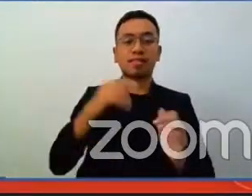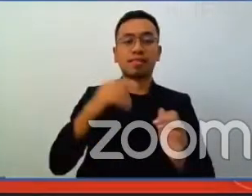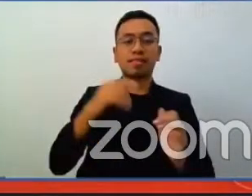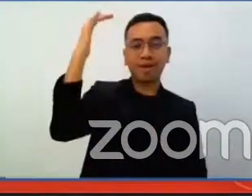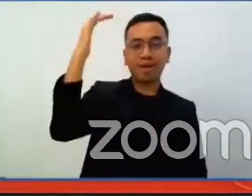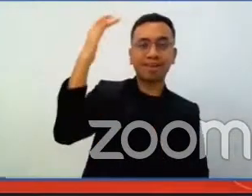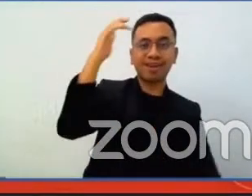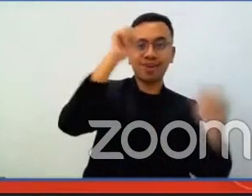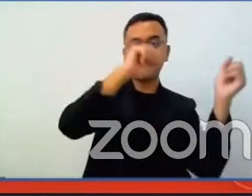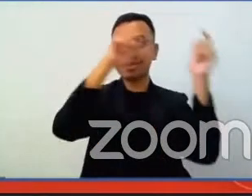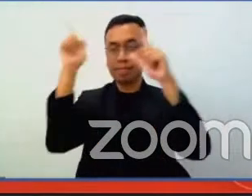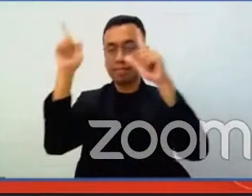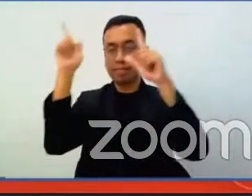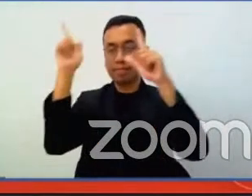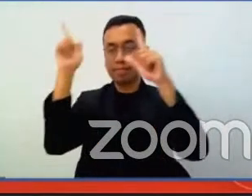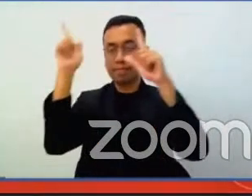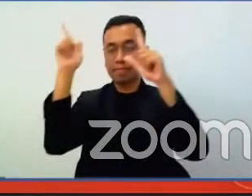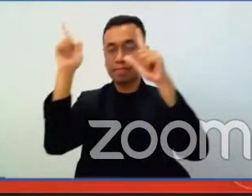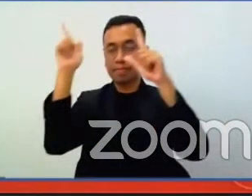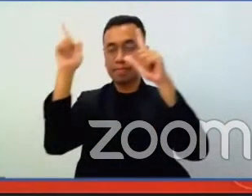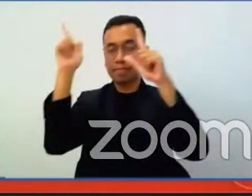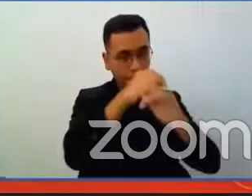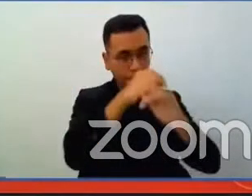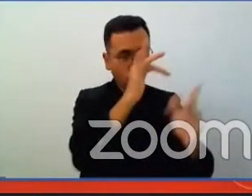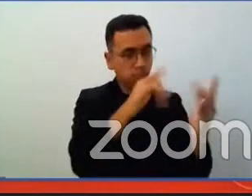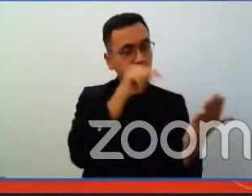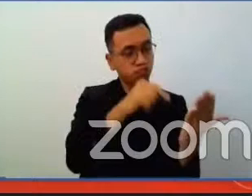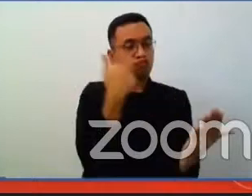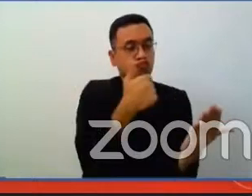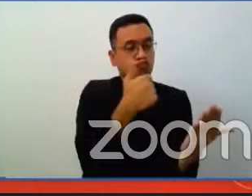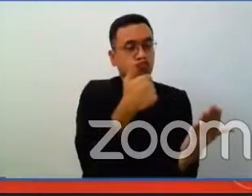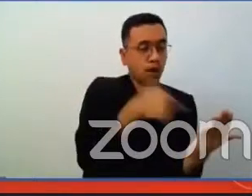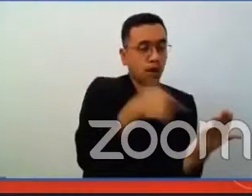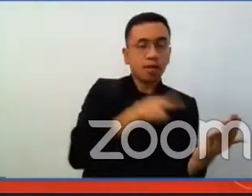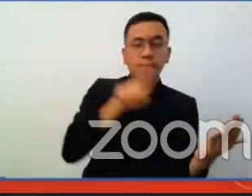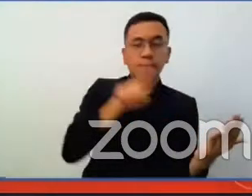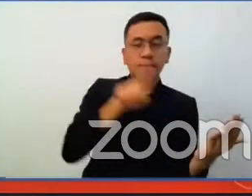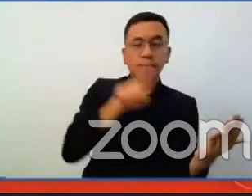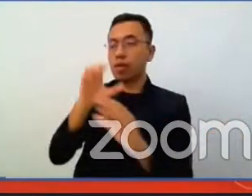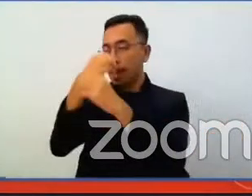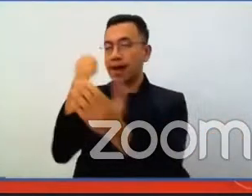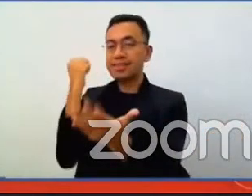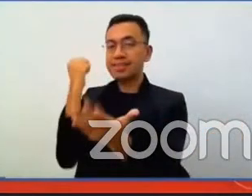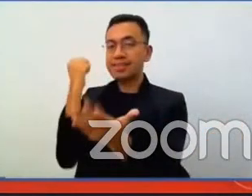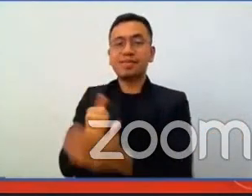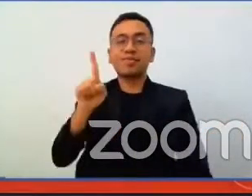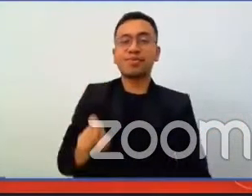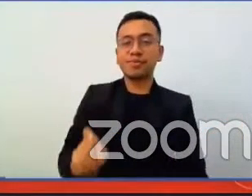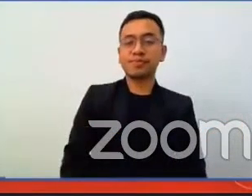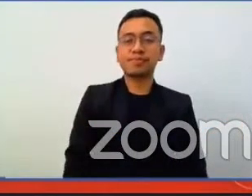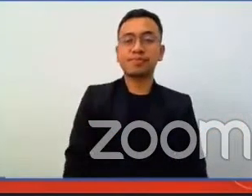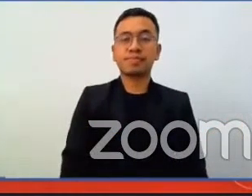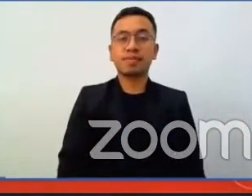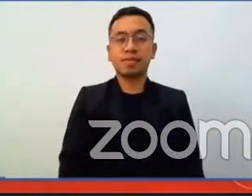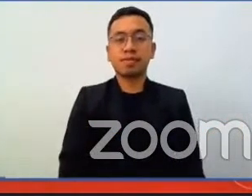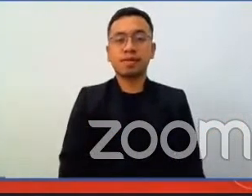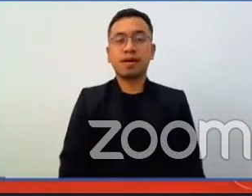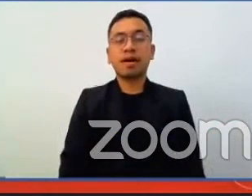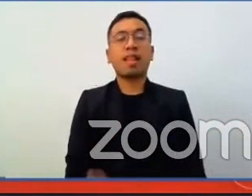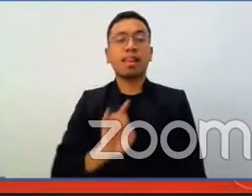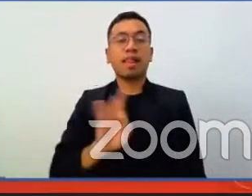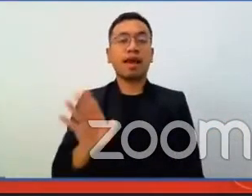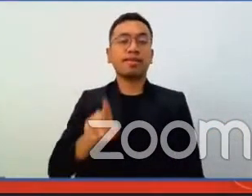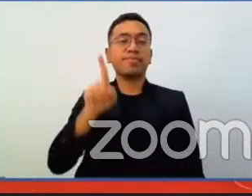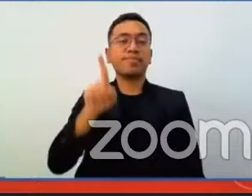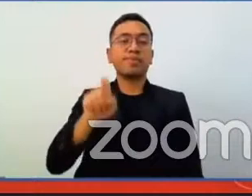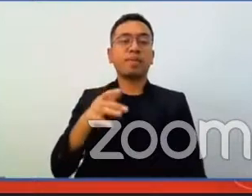menjadi real di hadapan siswa kita. Itu substansinya. Dan yang terakhir dari substansi adalah pertimbangan